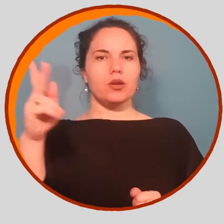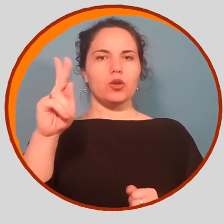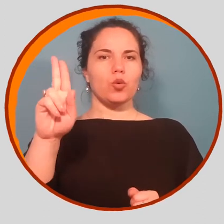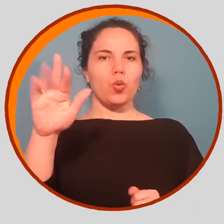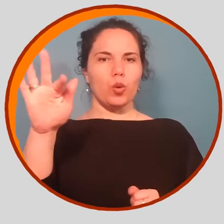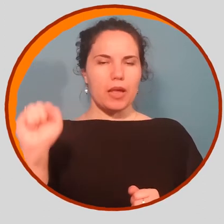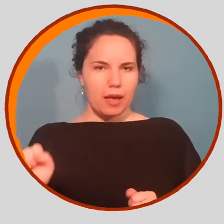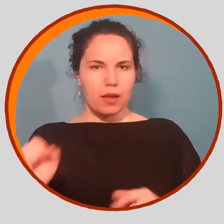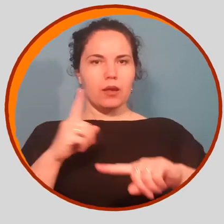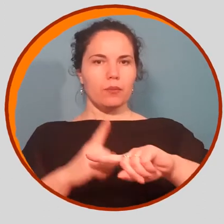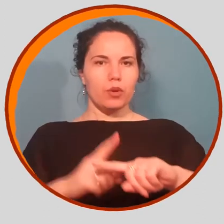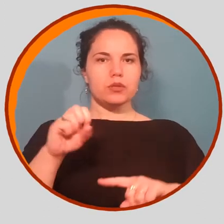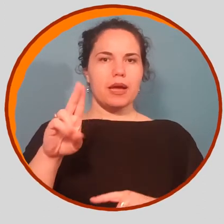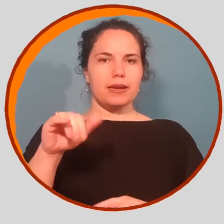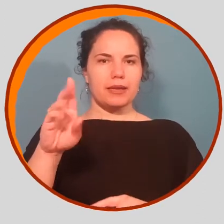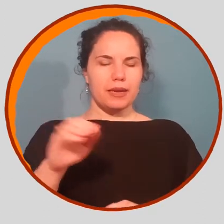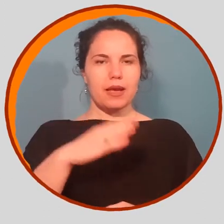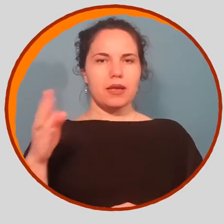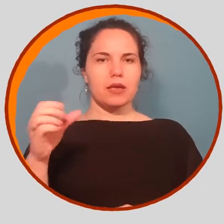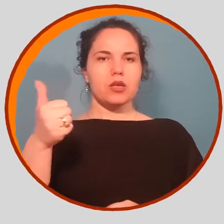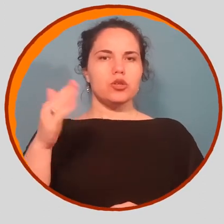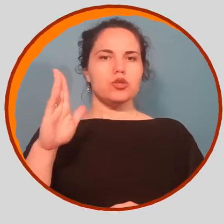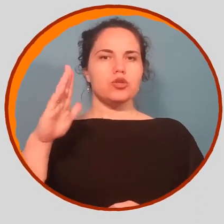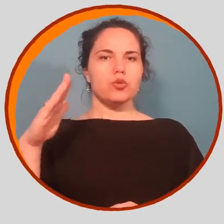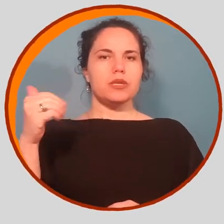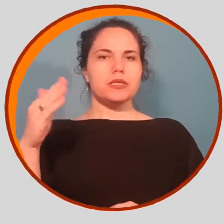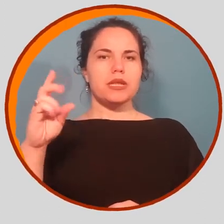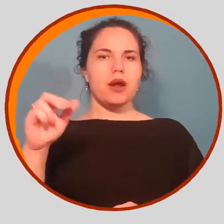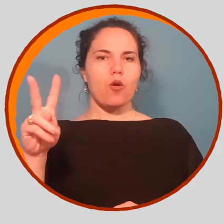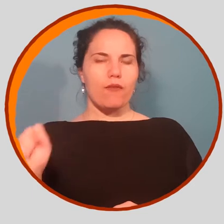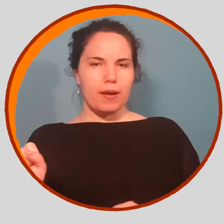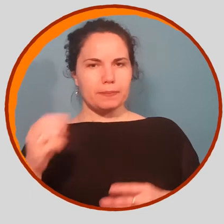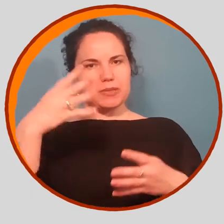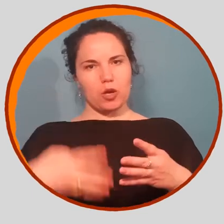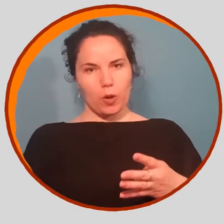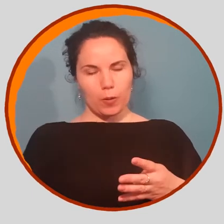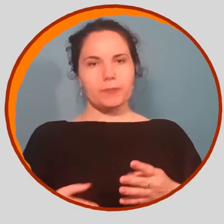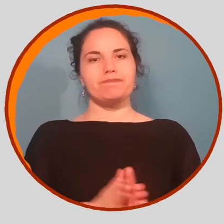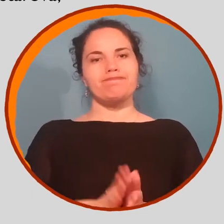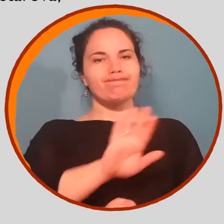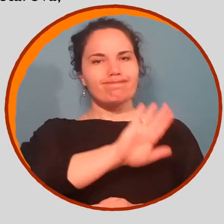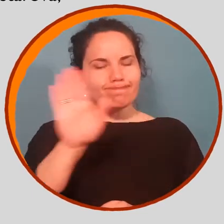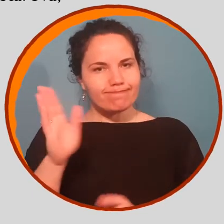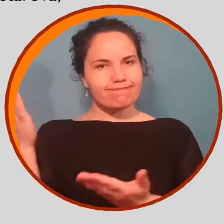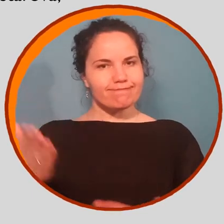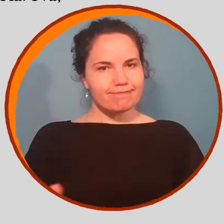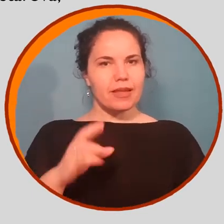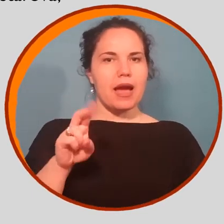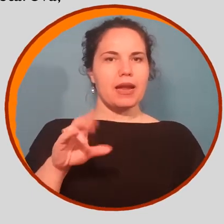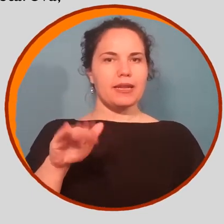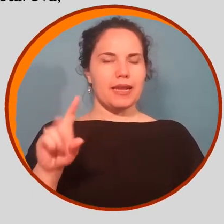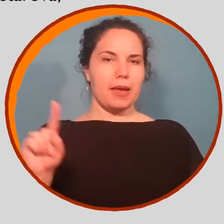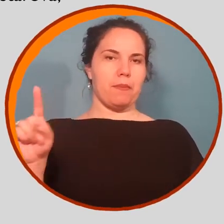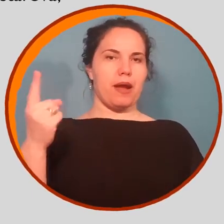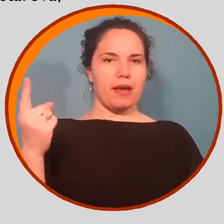dhe sugjerimesh që duhet të mbajnë parasysh gjatë kohës së qëndrimit në shtëpi. Për këtë do të ndihmojnë dy bashkëpunëtorët tanë, dy profesionistë në fushën